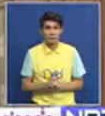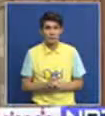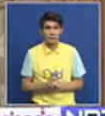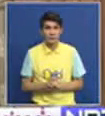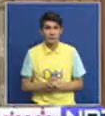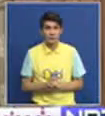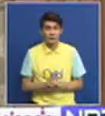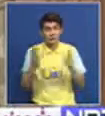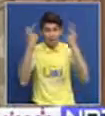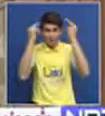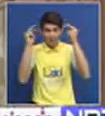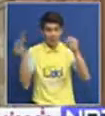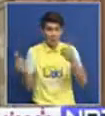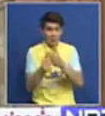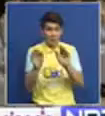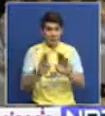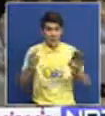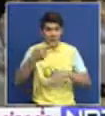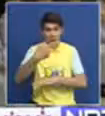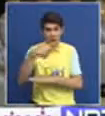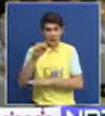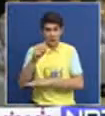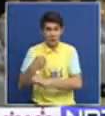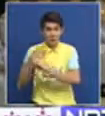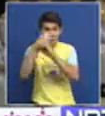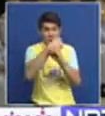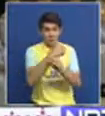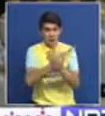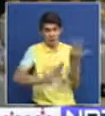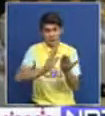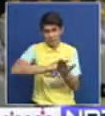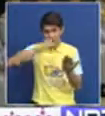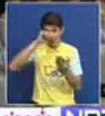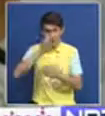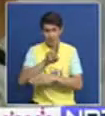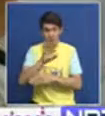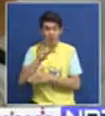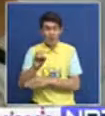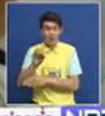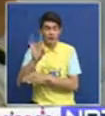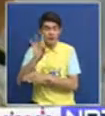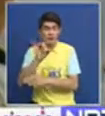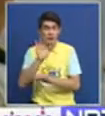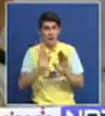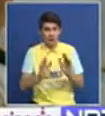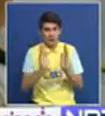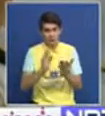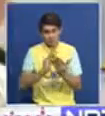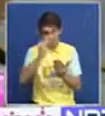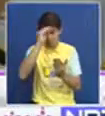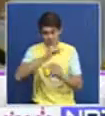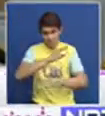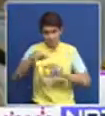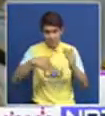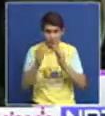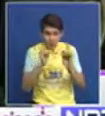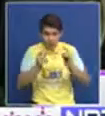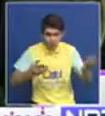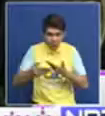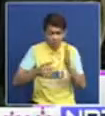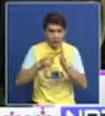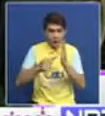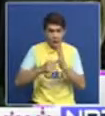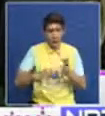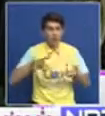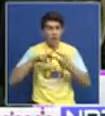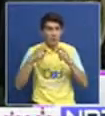ารองนายกรัฐมนตรีเปิดหลักสูตรการป้องกันราชอาณาจักรรุ่นที่58ฝากนักศึกษาร่วมถกแถลงแนวทางแก้ปัญห